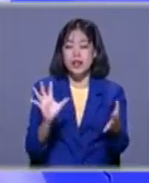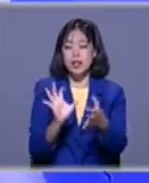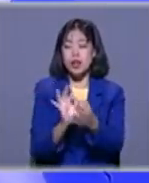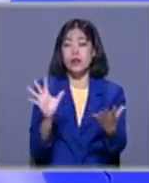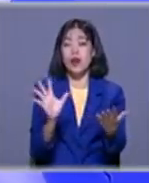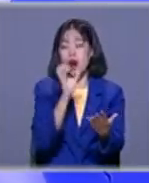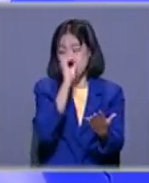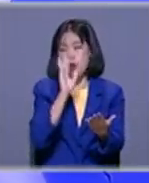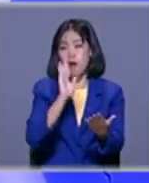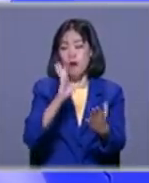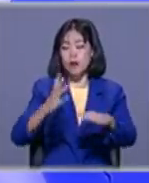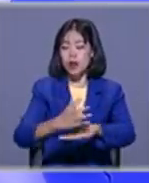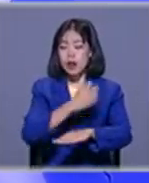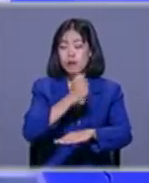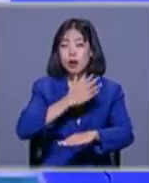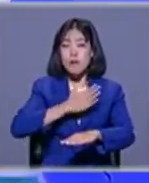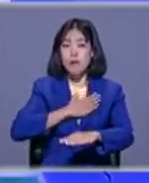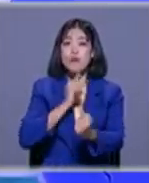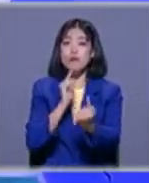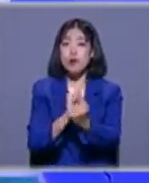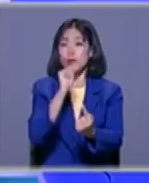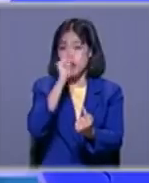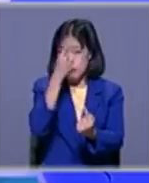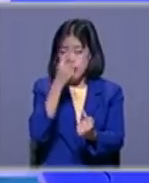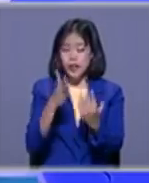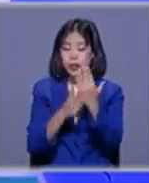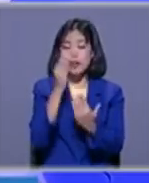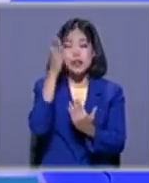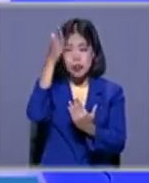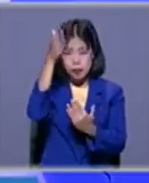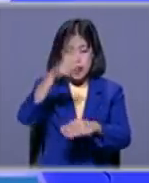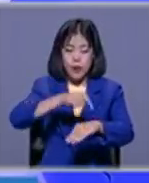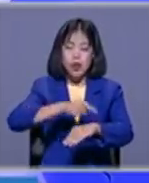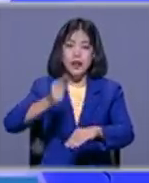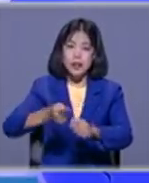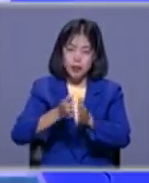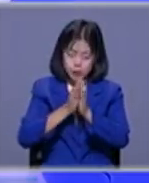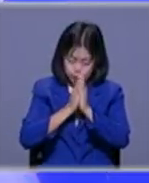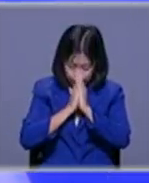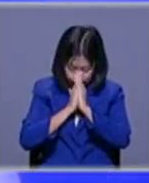ไทยกลับมาพบกับผมศิโรค้าไปบุญในรายการวิวได้ใหม่อาทิตย์หน้าเวลาเดียวกันนี้ครับสวัสดีครับ